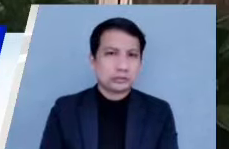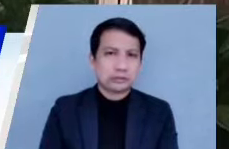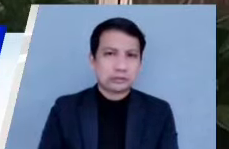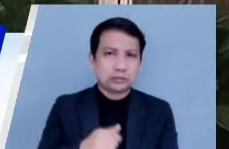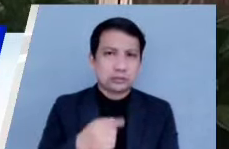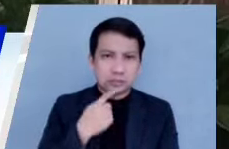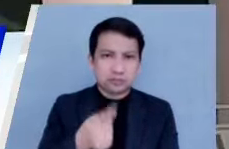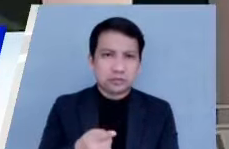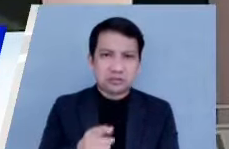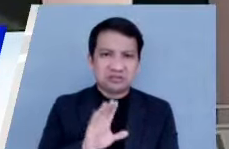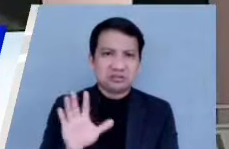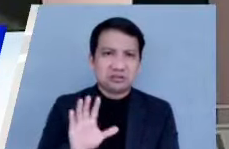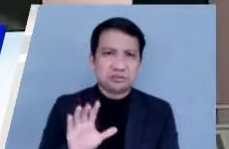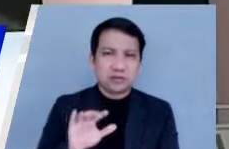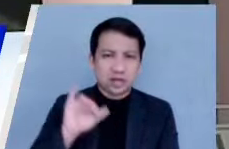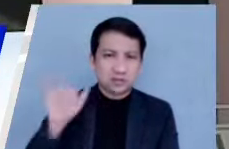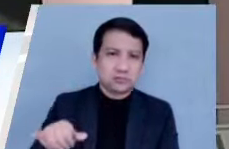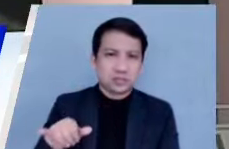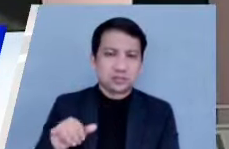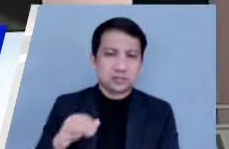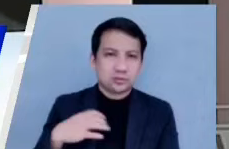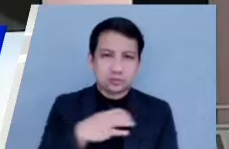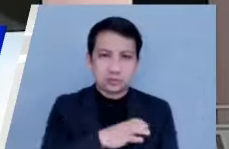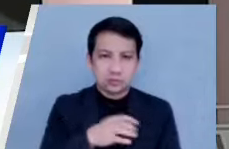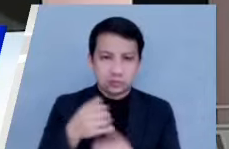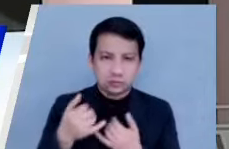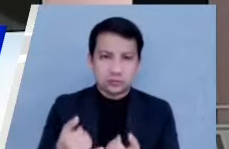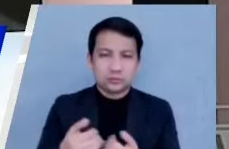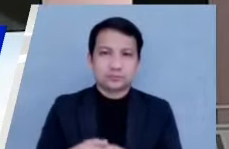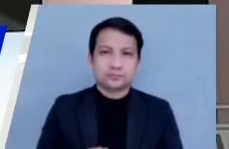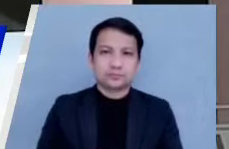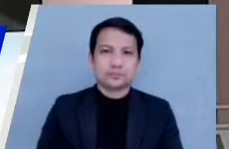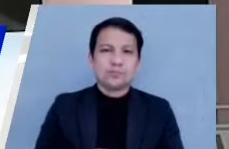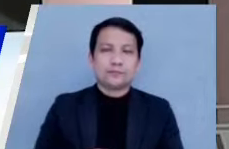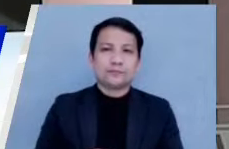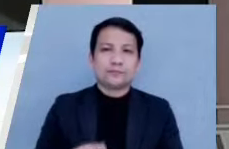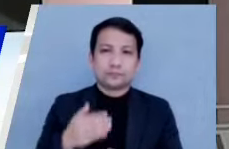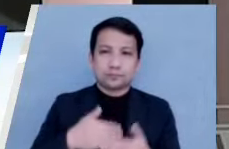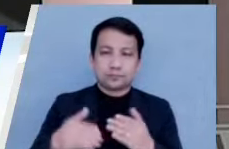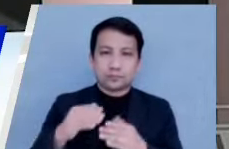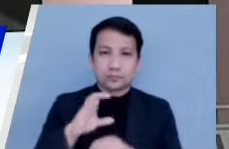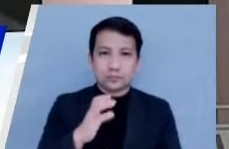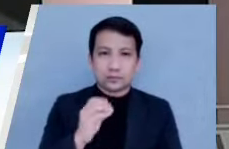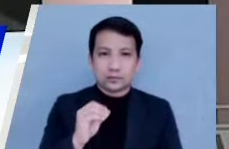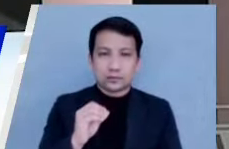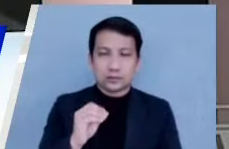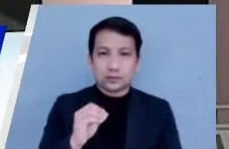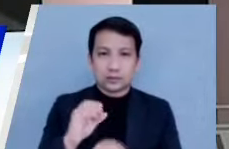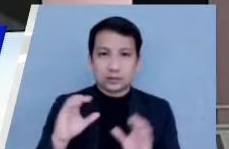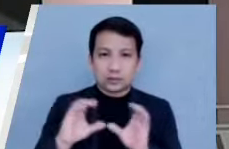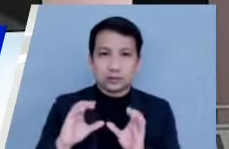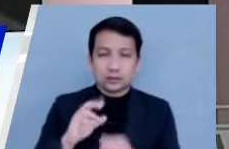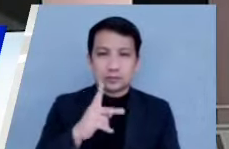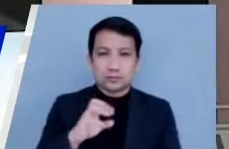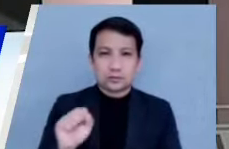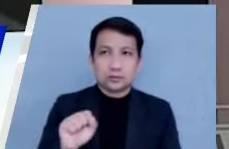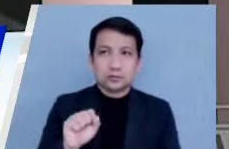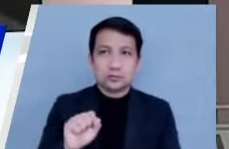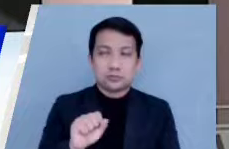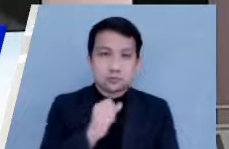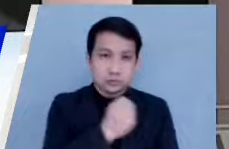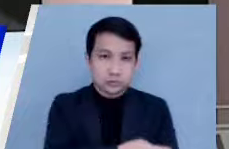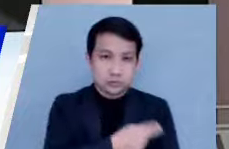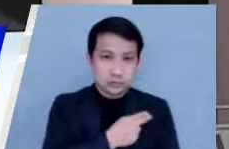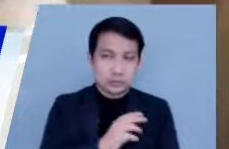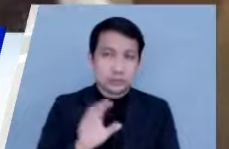hindi makadalo sa pagdinig ngayong araw. Kalakip nito ang Certificate of Confinement ng Veterans Memorial Medical Center